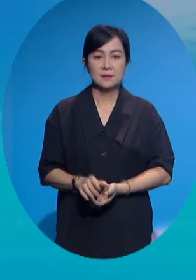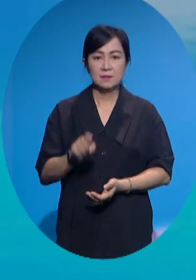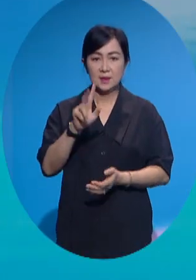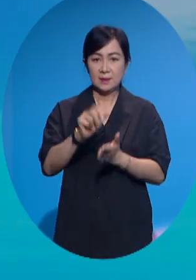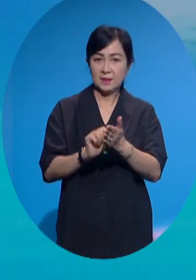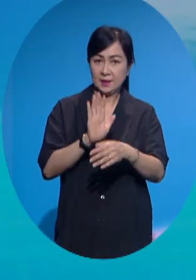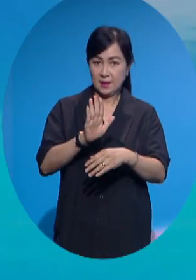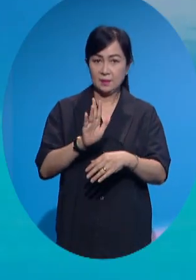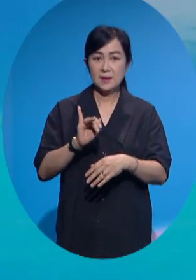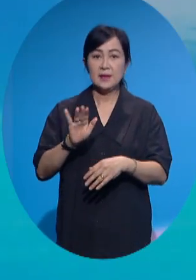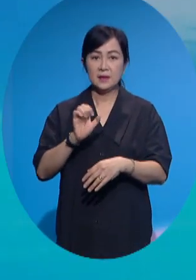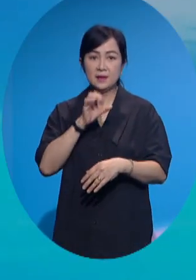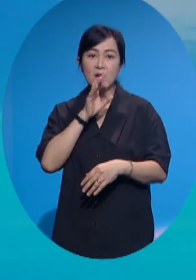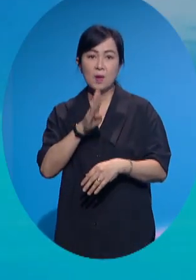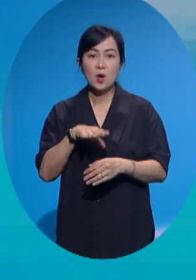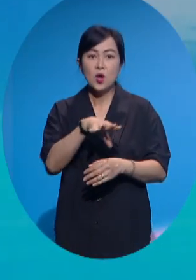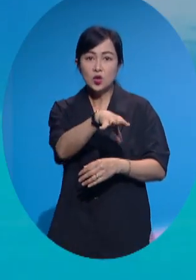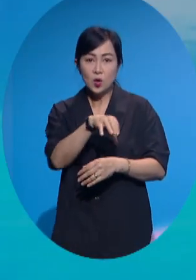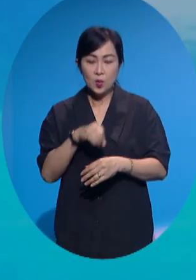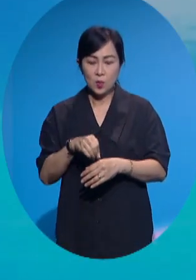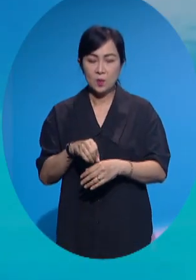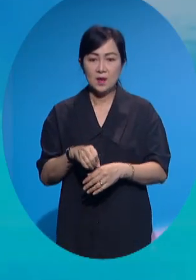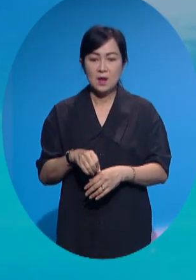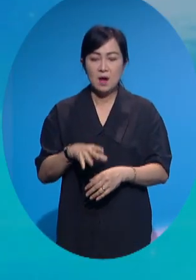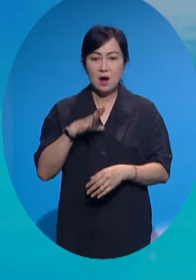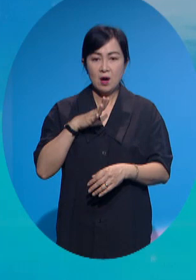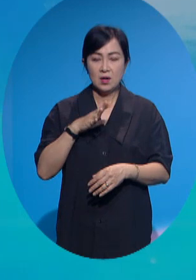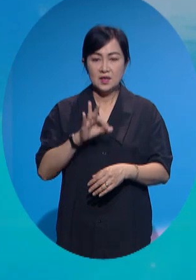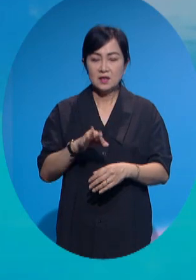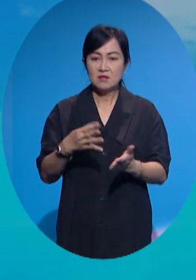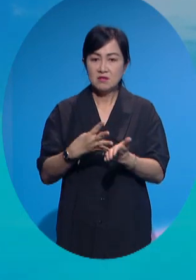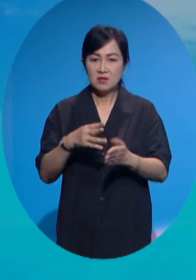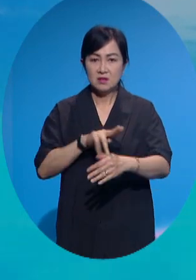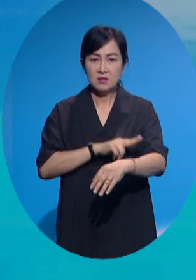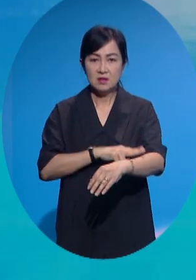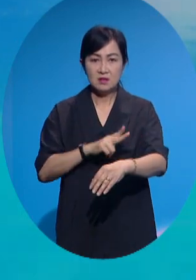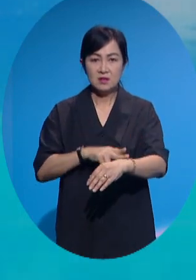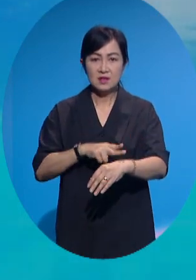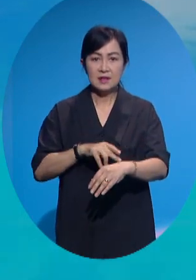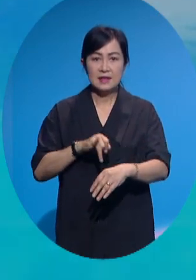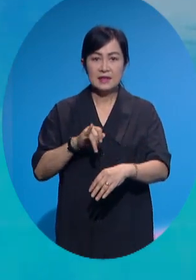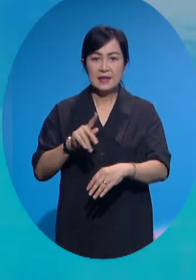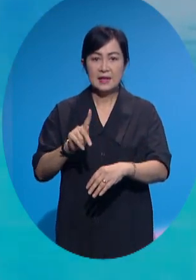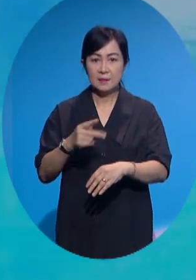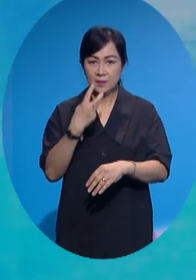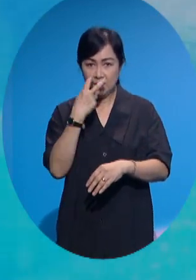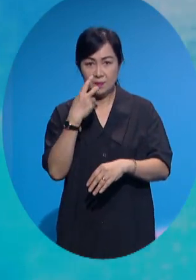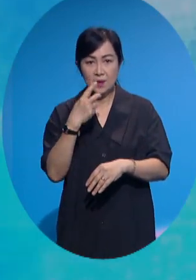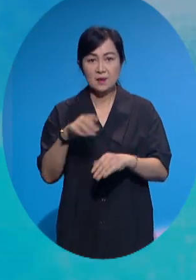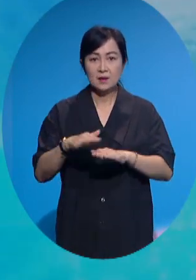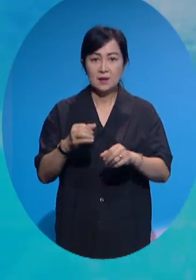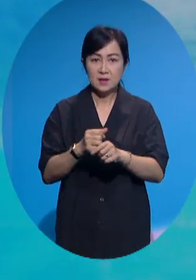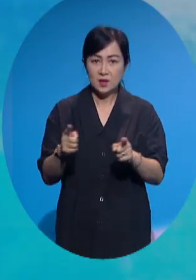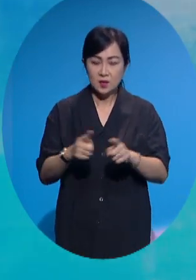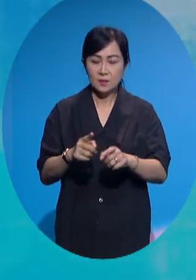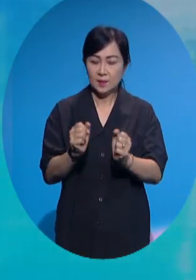ngày 18 tháng 5 quân đội Israel thông báo đã thu hồi thi thể của con tin thứ tư được lực lượng phòng vệ Israel edf tìm thấy trong khi thực hiện